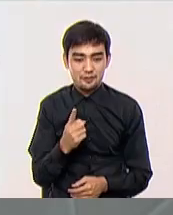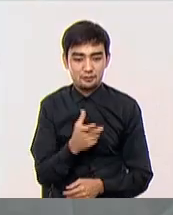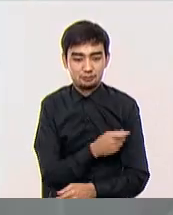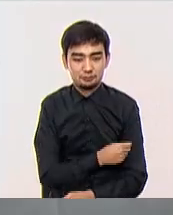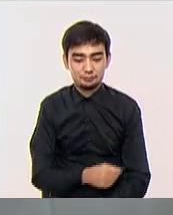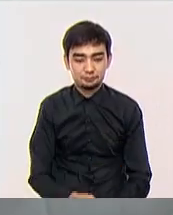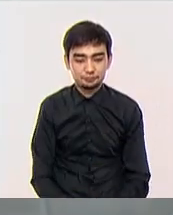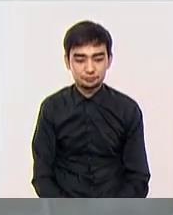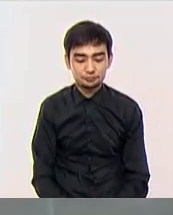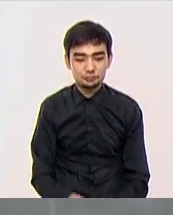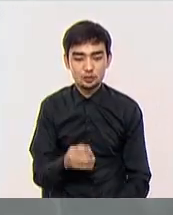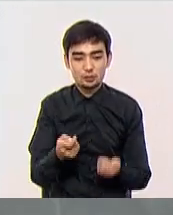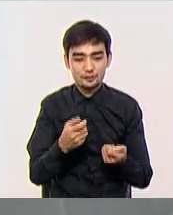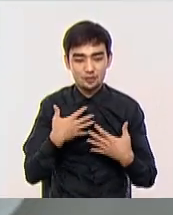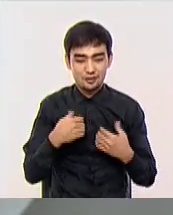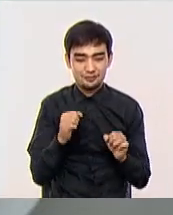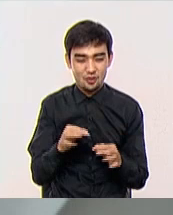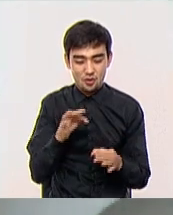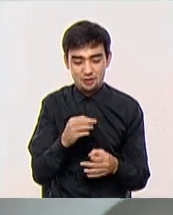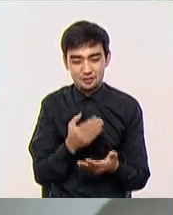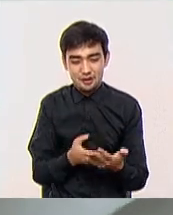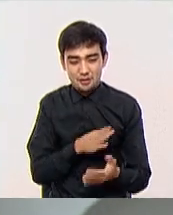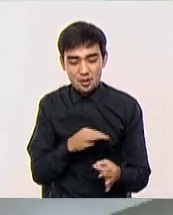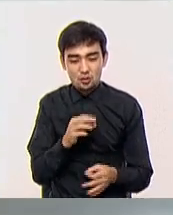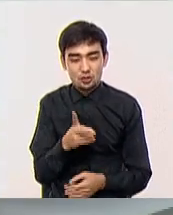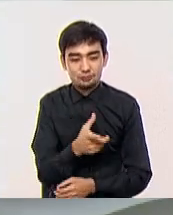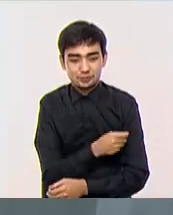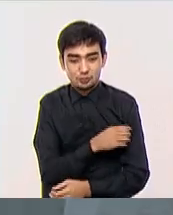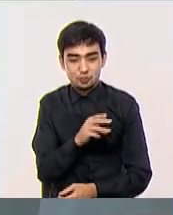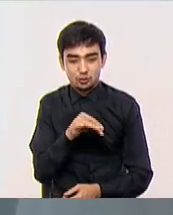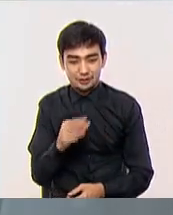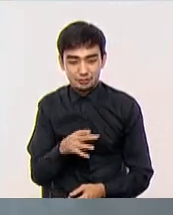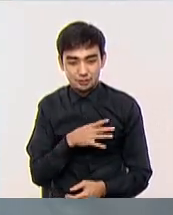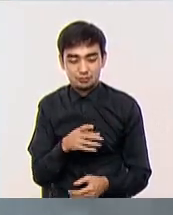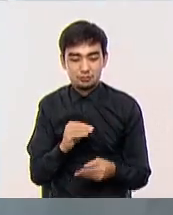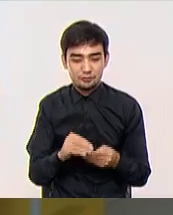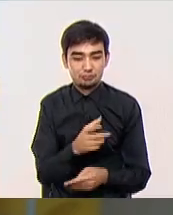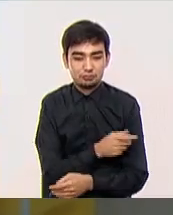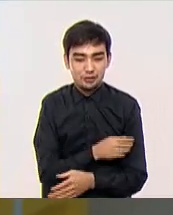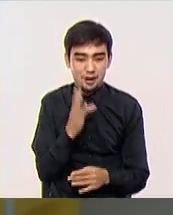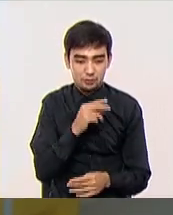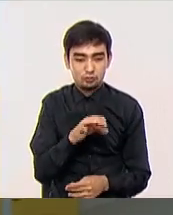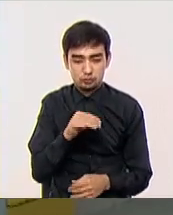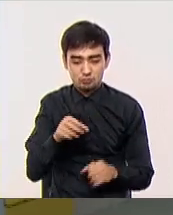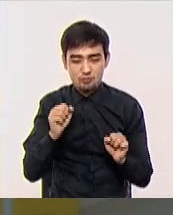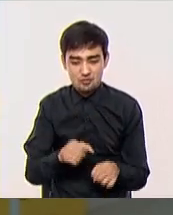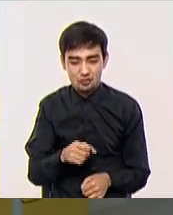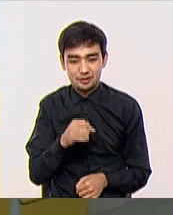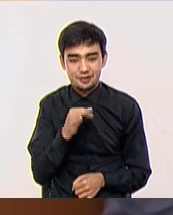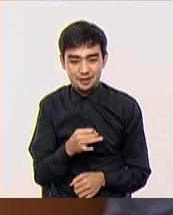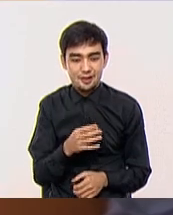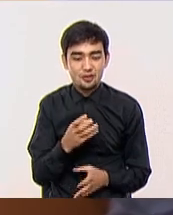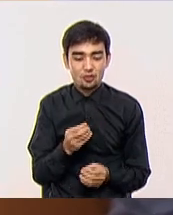компонент. В управлении здравоохранения не исключают, что получившие вакцину «Спутник» смогут ревакцинироваться этим же препаратом.